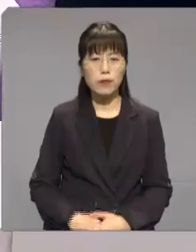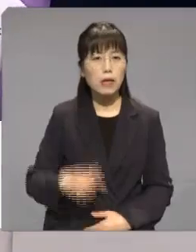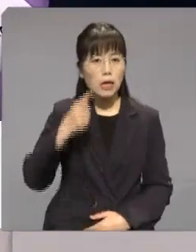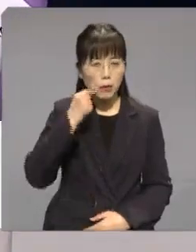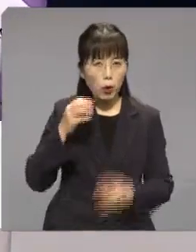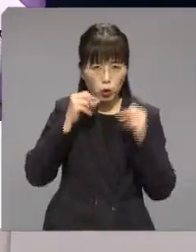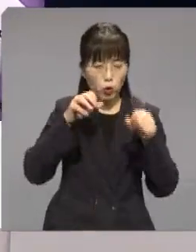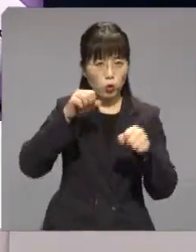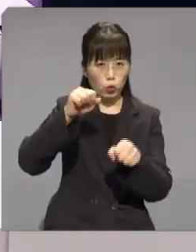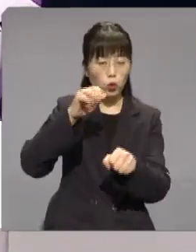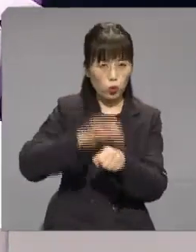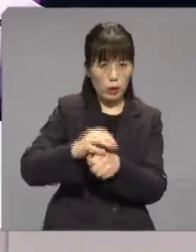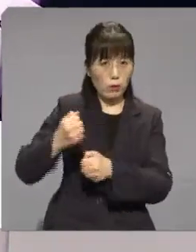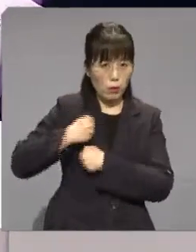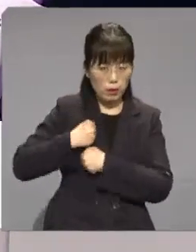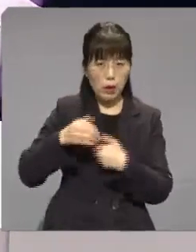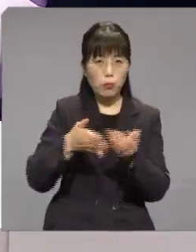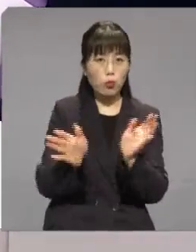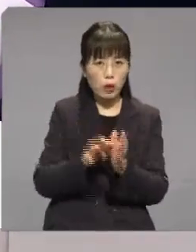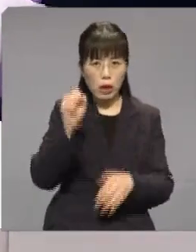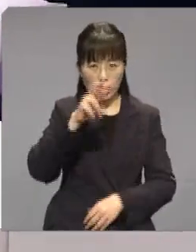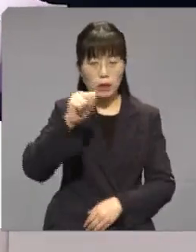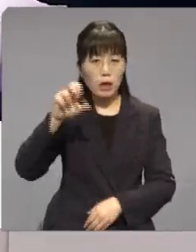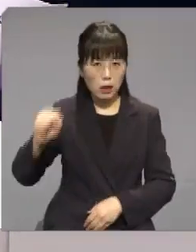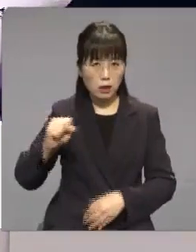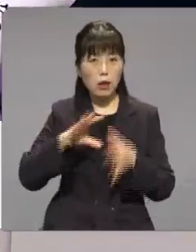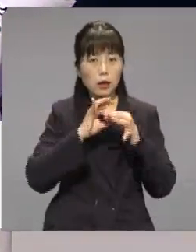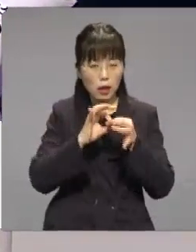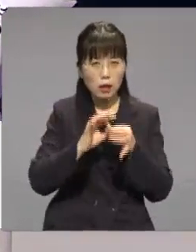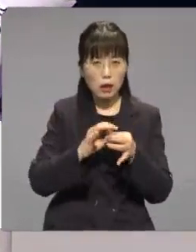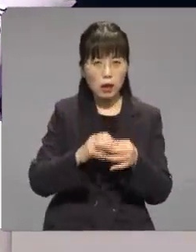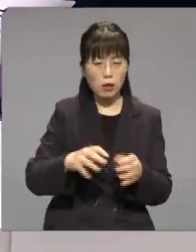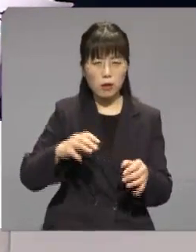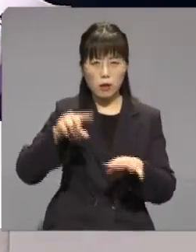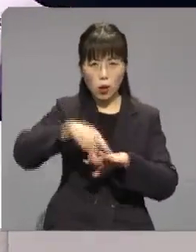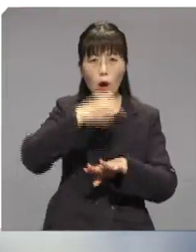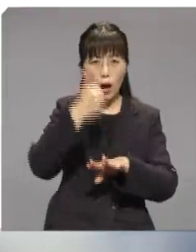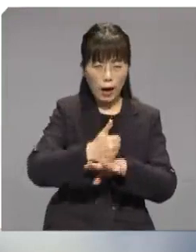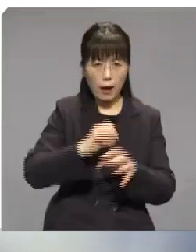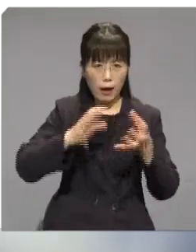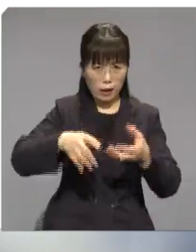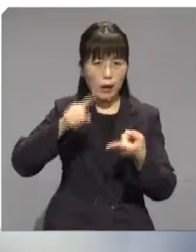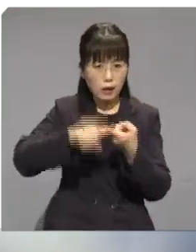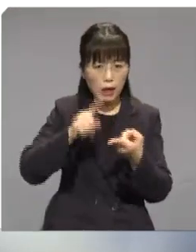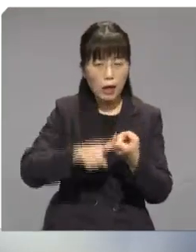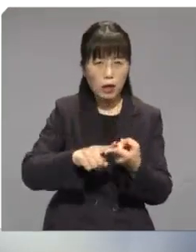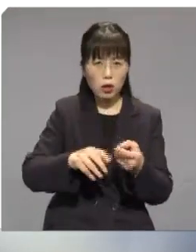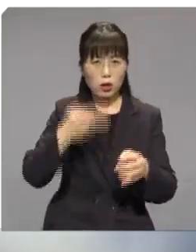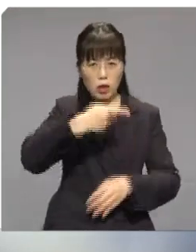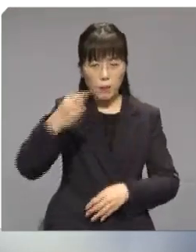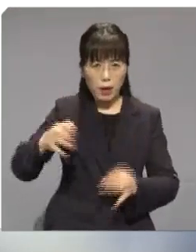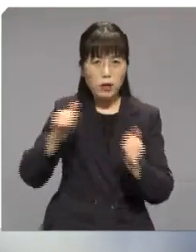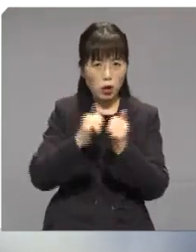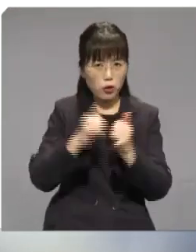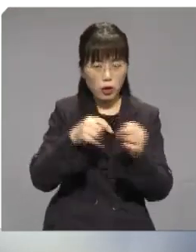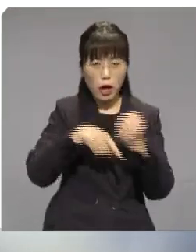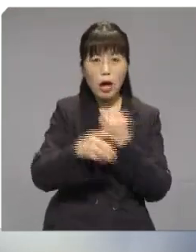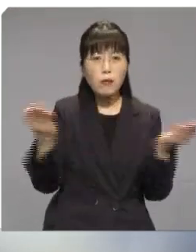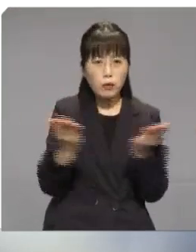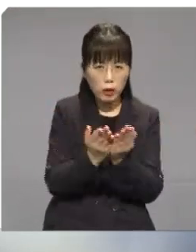일본 육상자위대 소속 한 부대가 공식 SNS 개정에 제국주의 당시 식민 지배와 태평양 전쟁 침략을